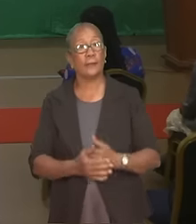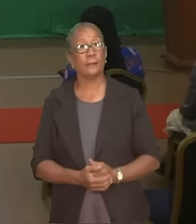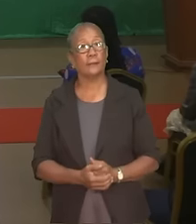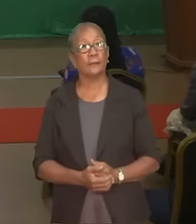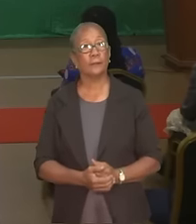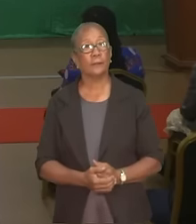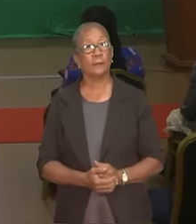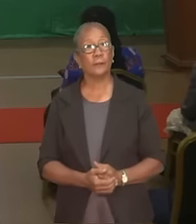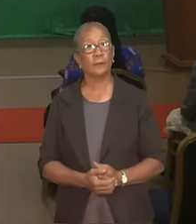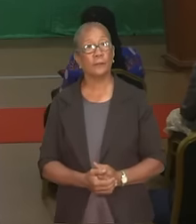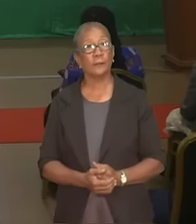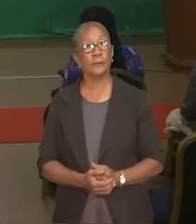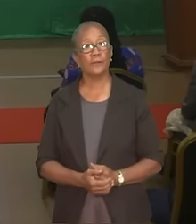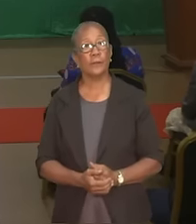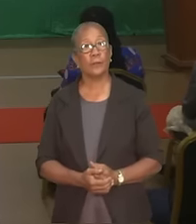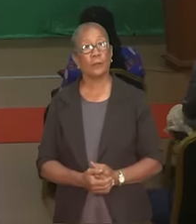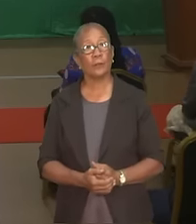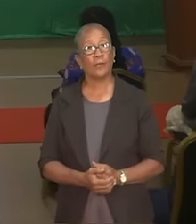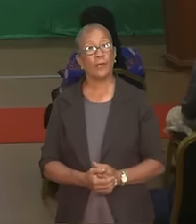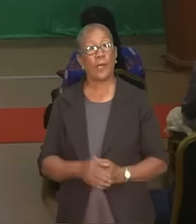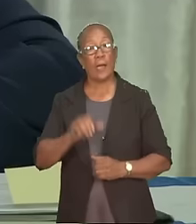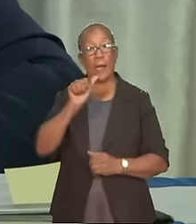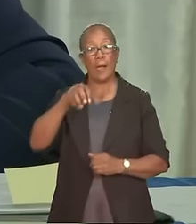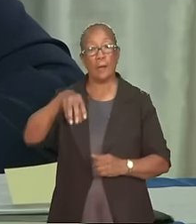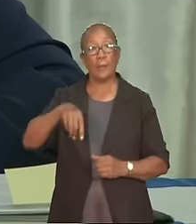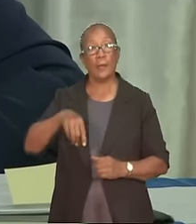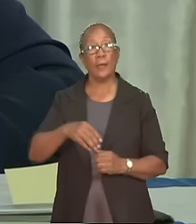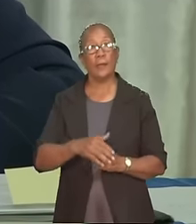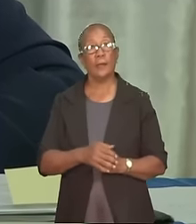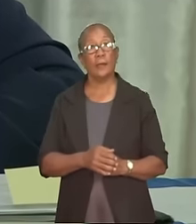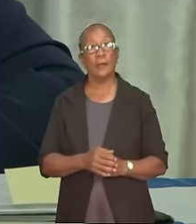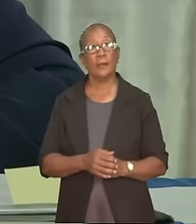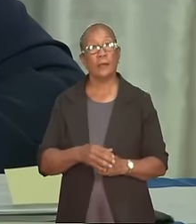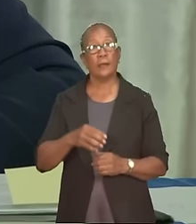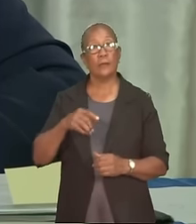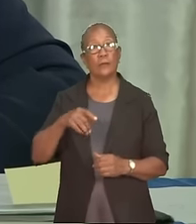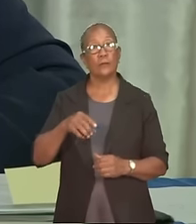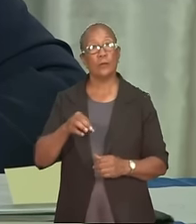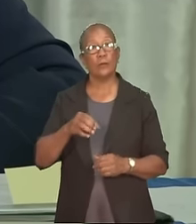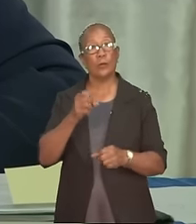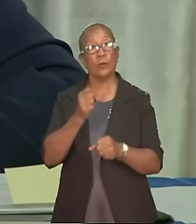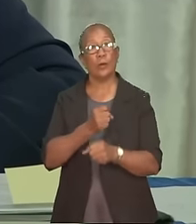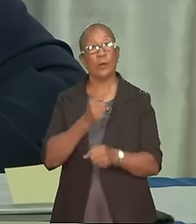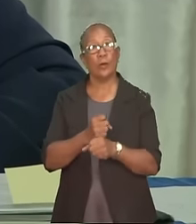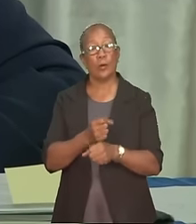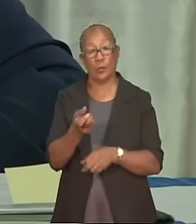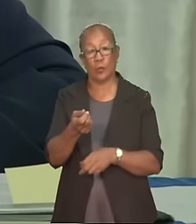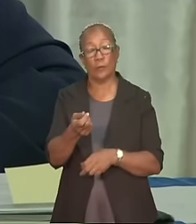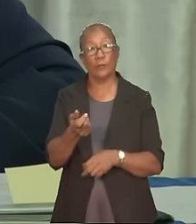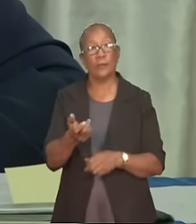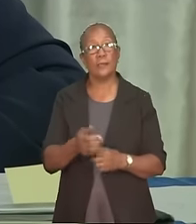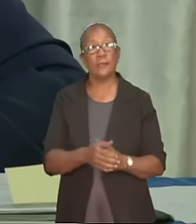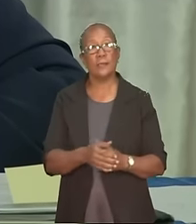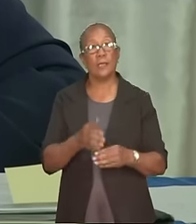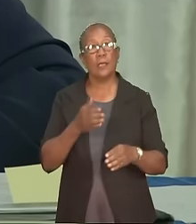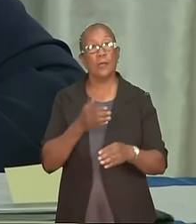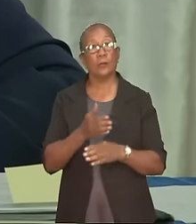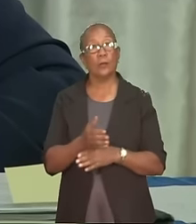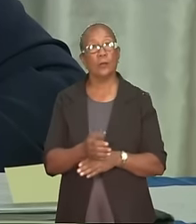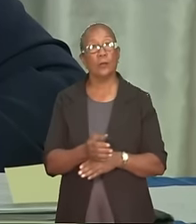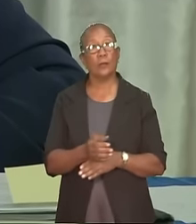Ja. AHP staat voor Affordable Housing Program, wordt gefinancierd door de